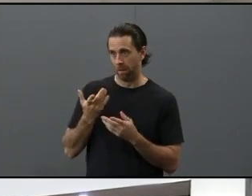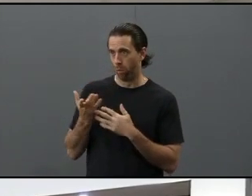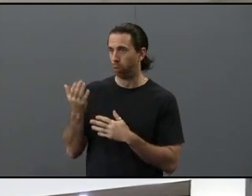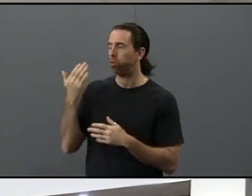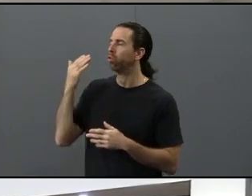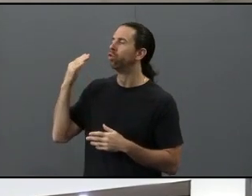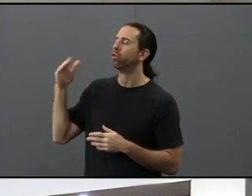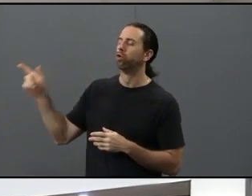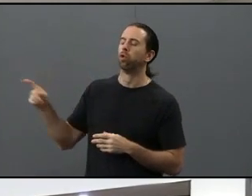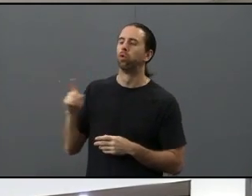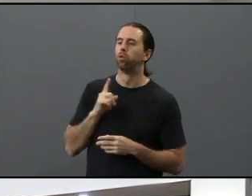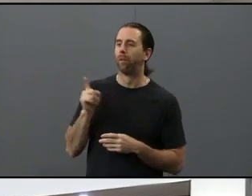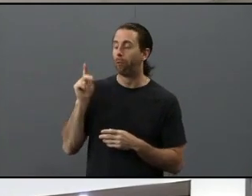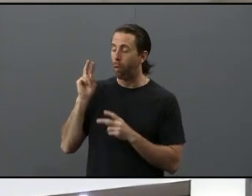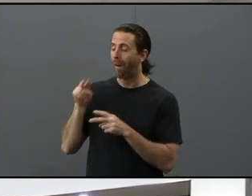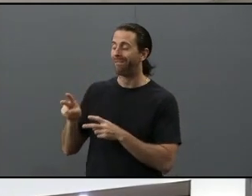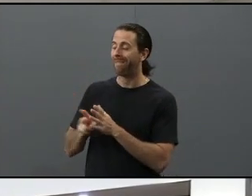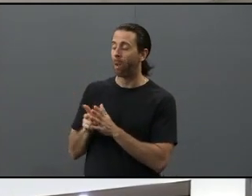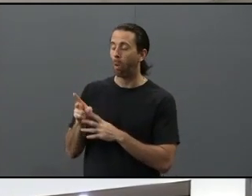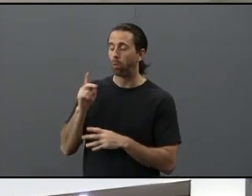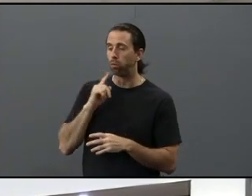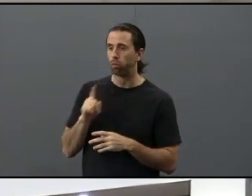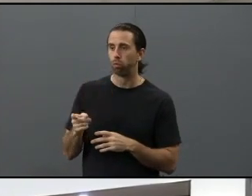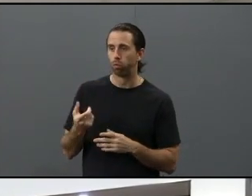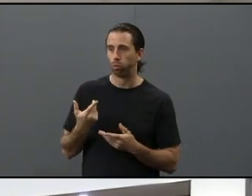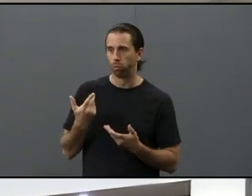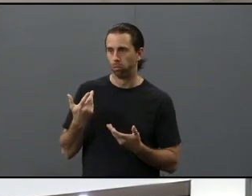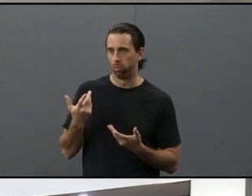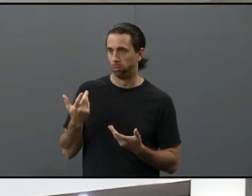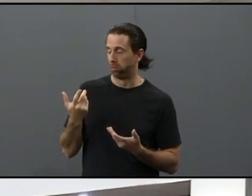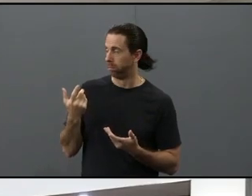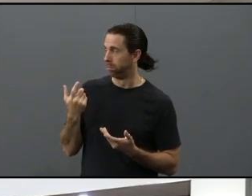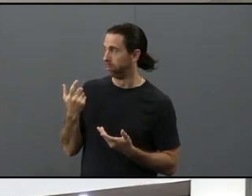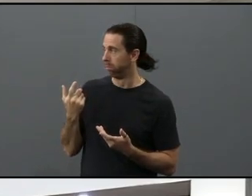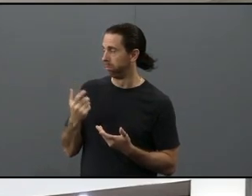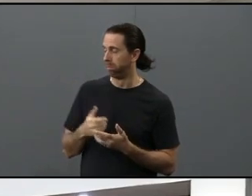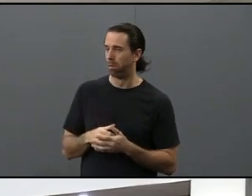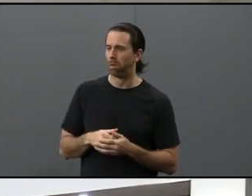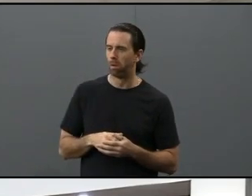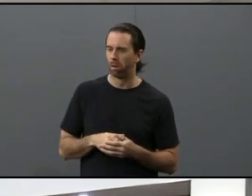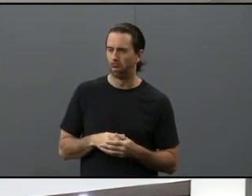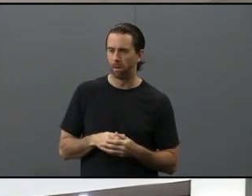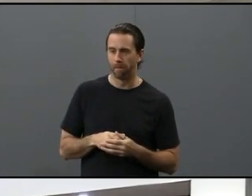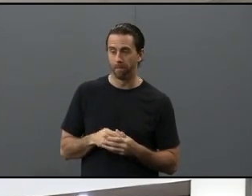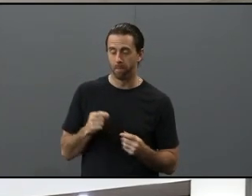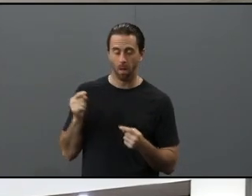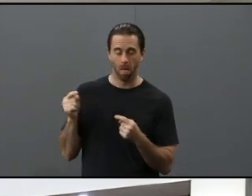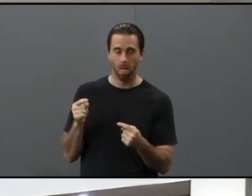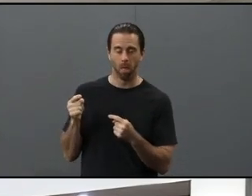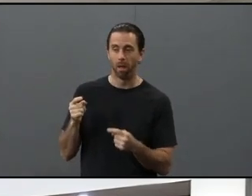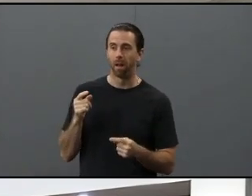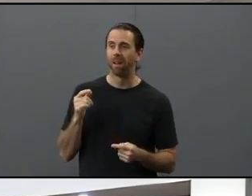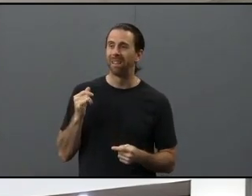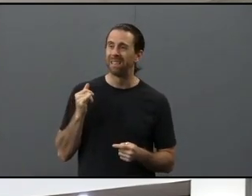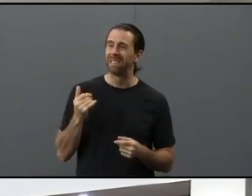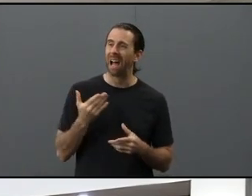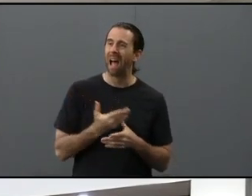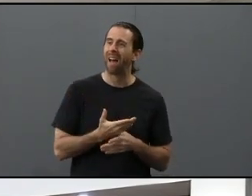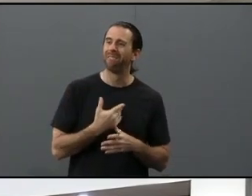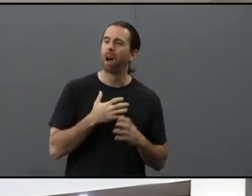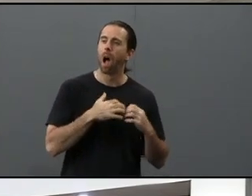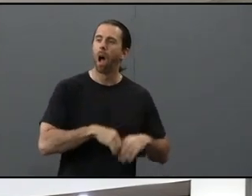dit publiquement votre vidéo on apprend quoi ce soir c'est que vous avez dit vousême mais moiire